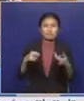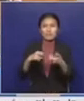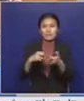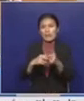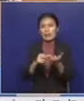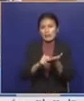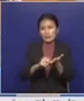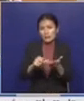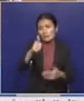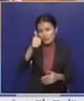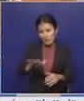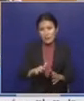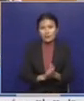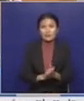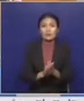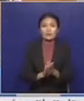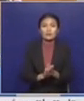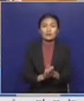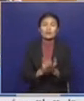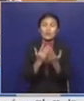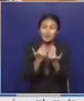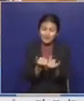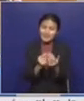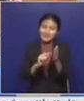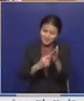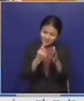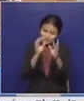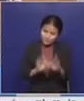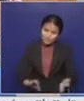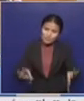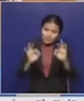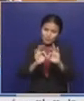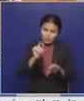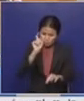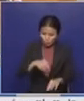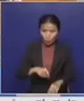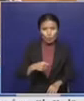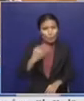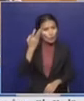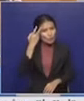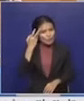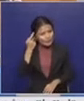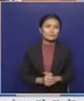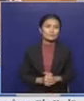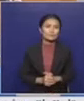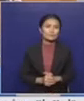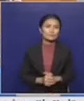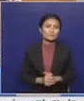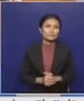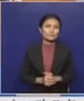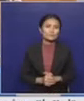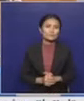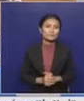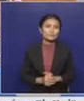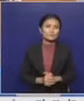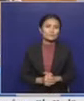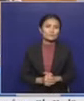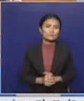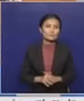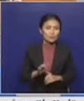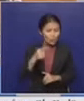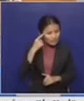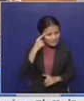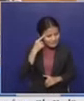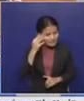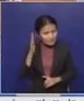แต่ขอย้ำว่าพวกเราต้องเริ่มต้นจากความเข้าใจสภาพของความเป็นจริงให้ถูกต้องตรงกันเสีย